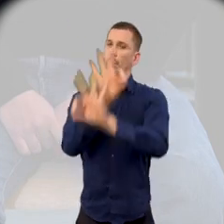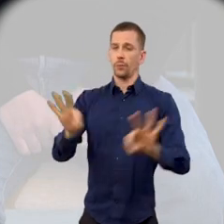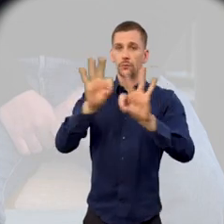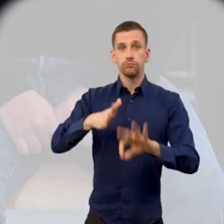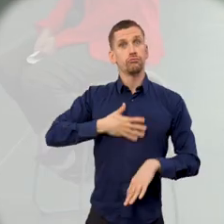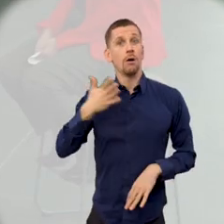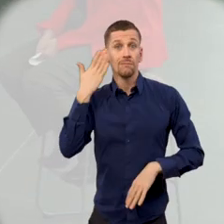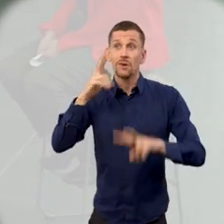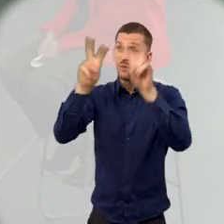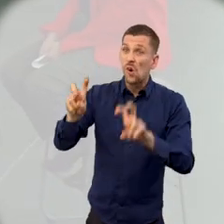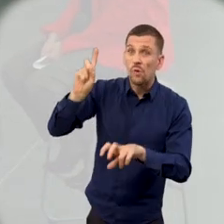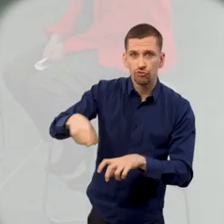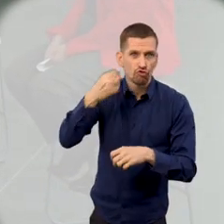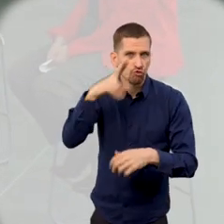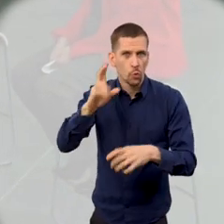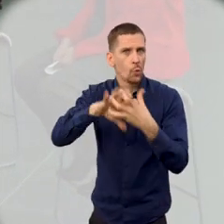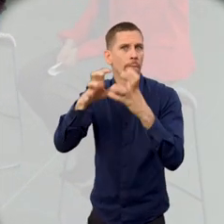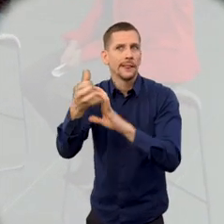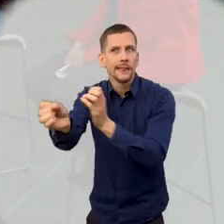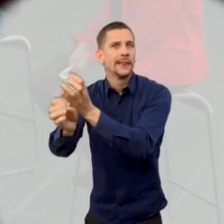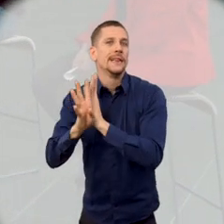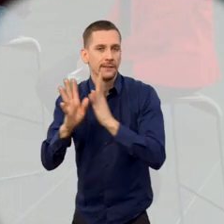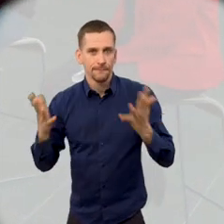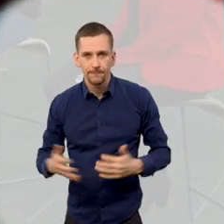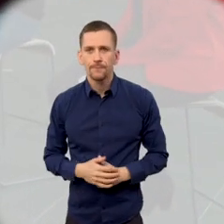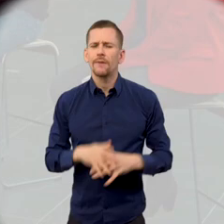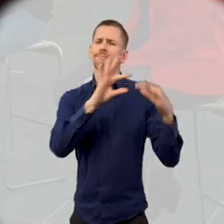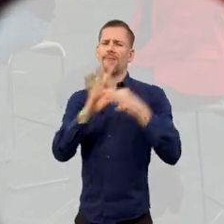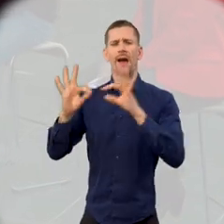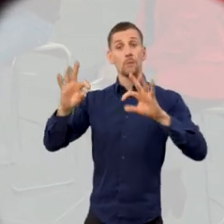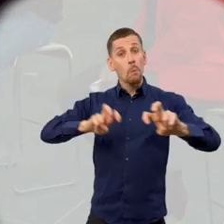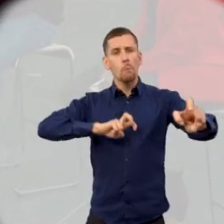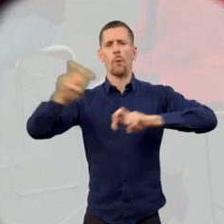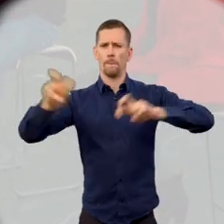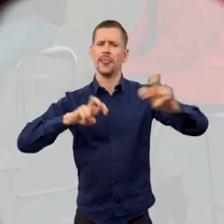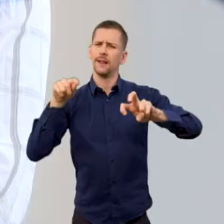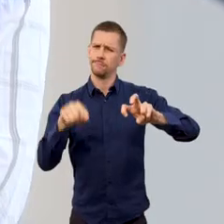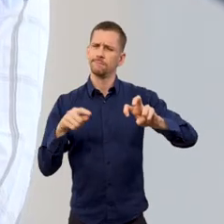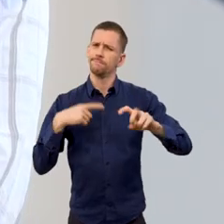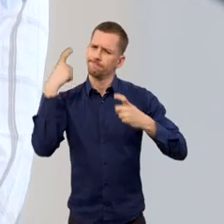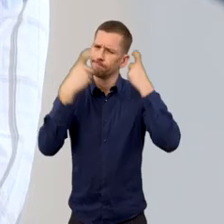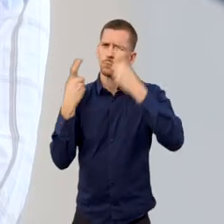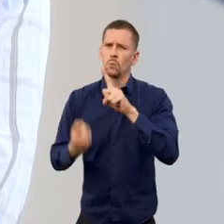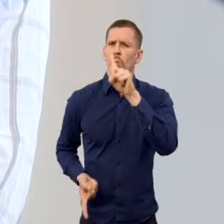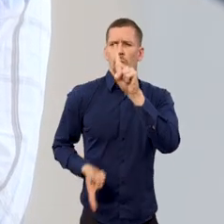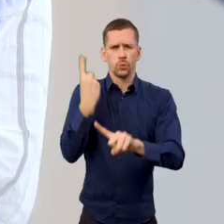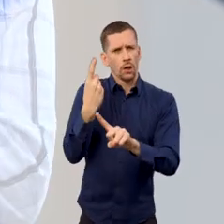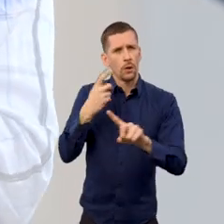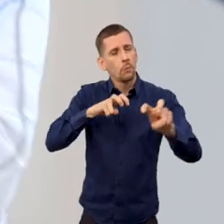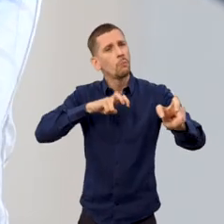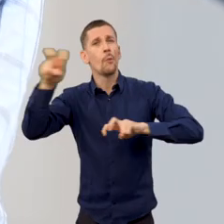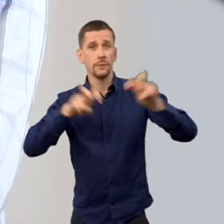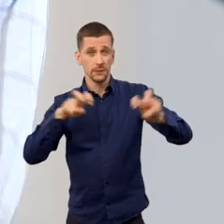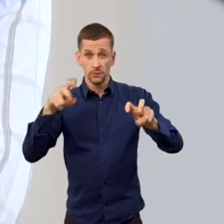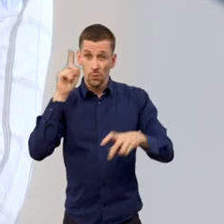promotion. Donc, sans condition de diplôme à l'entrée, parce que ça serait vraiment trop pénalisant. Et va